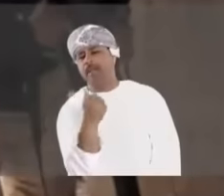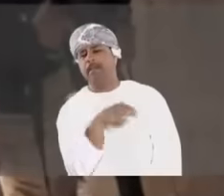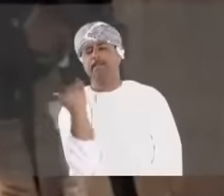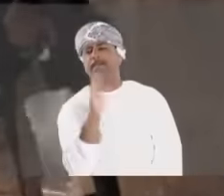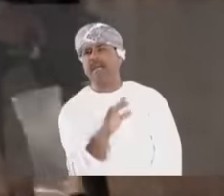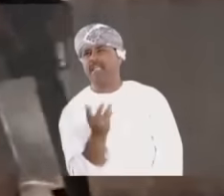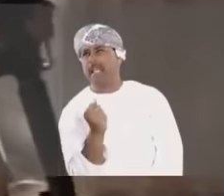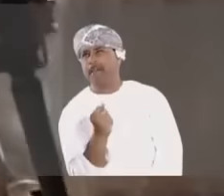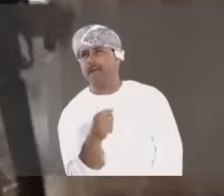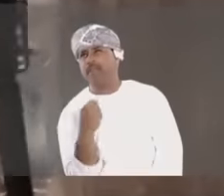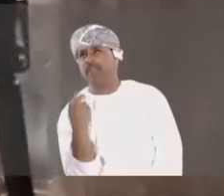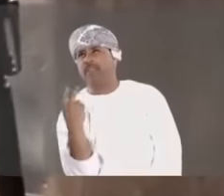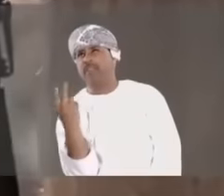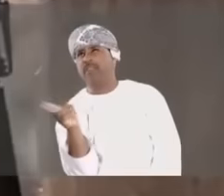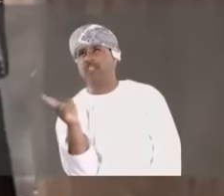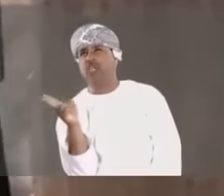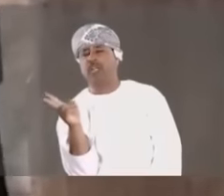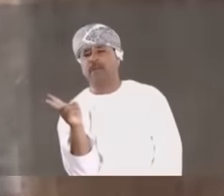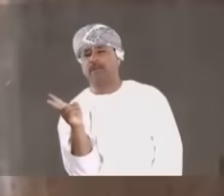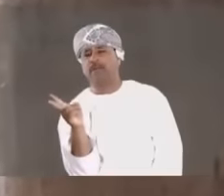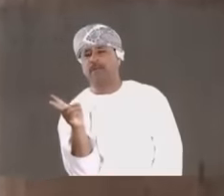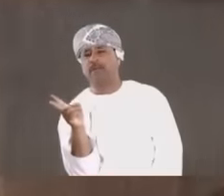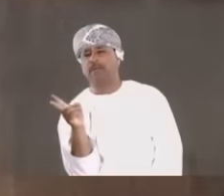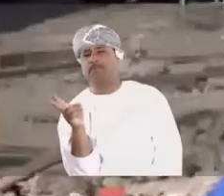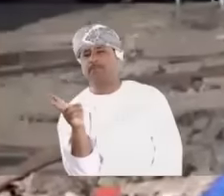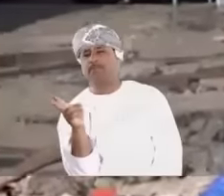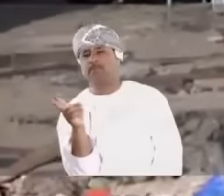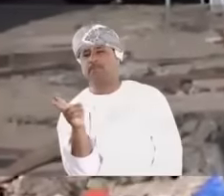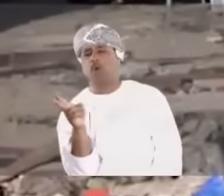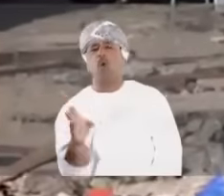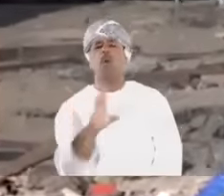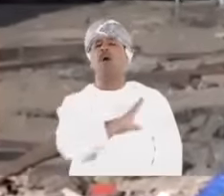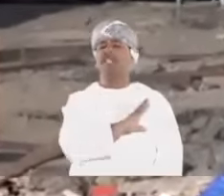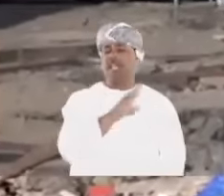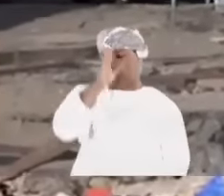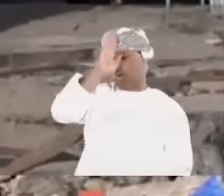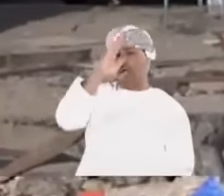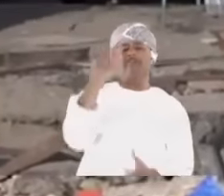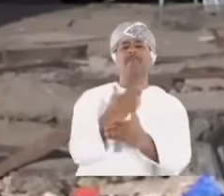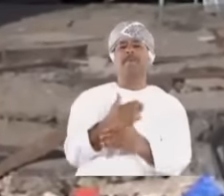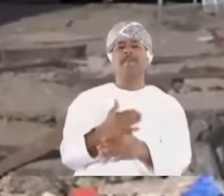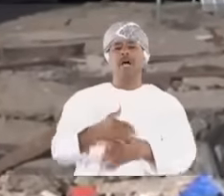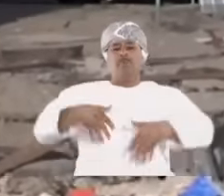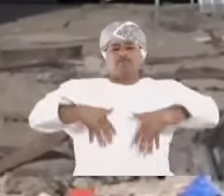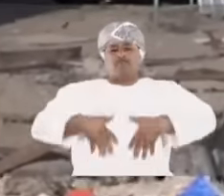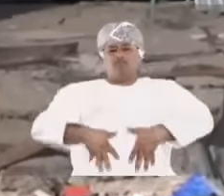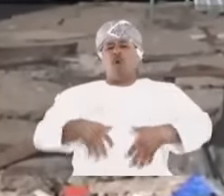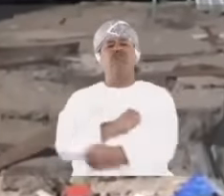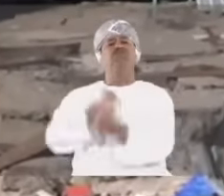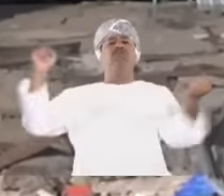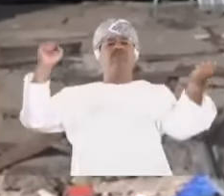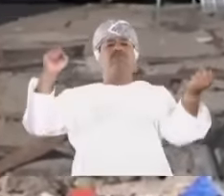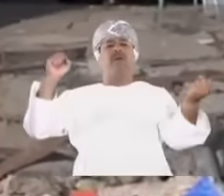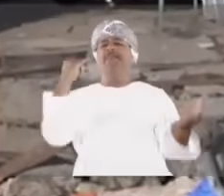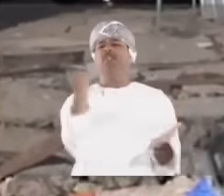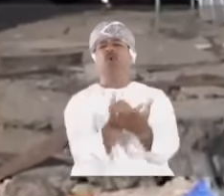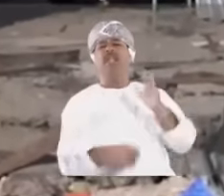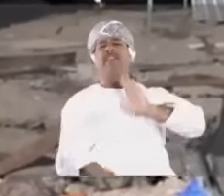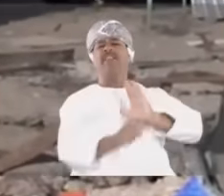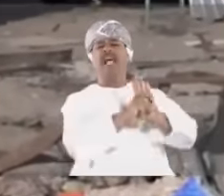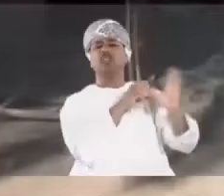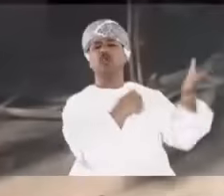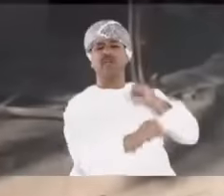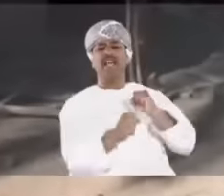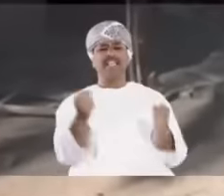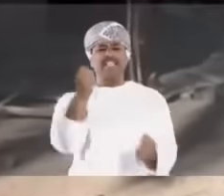مقتل 12 من قواتها بتفجير انتحاري نفذه مسلح داعش بسيارة